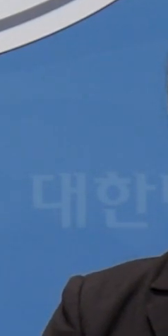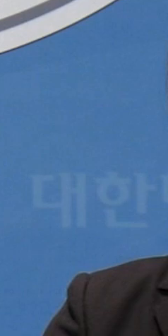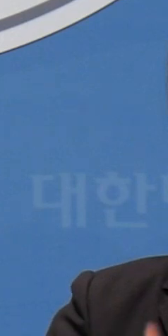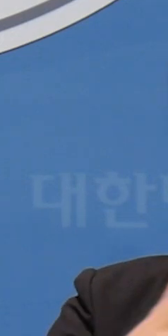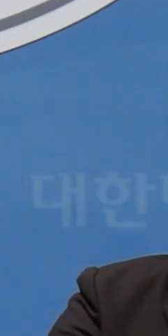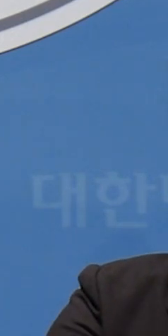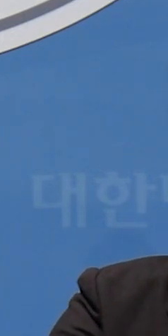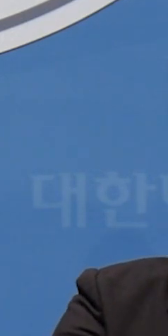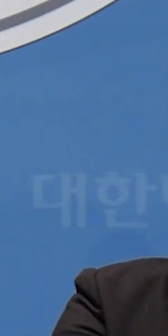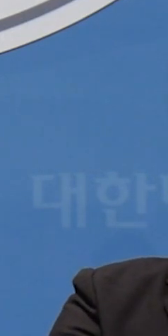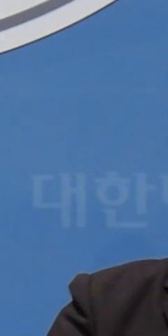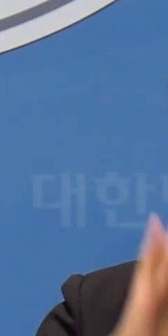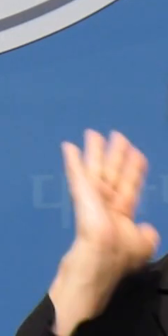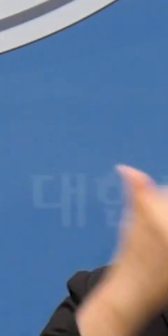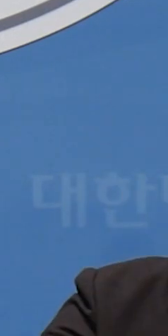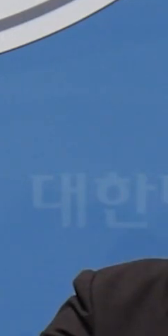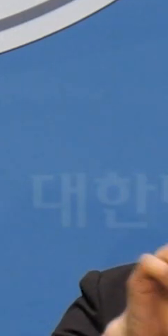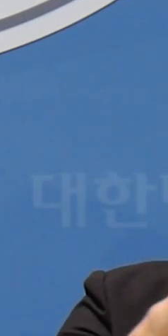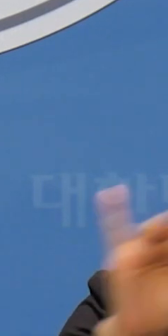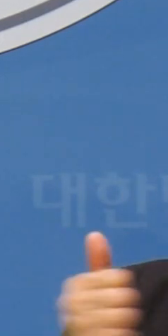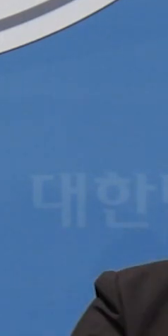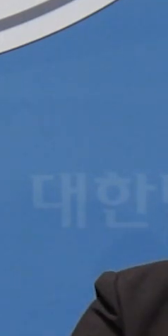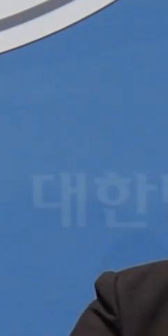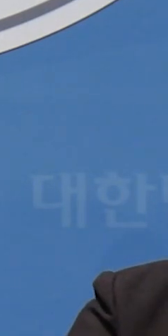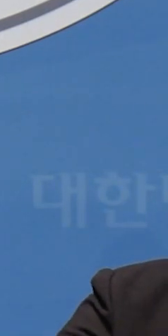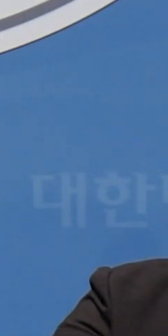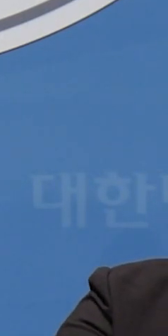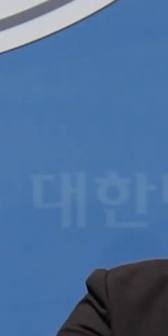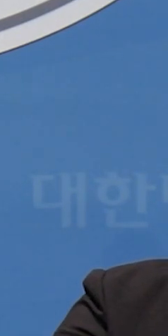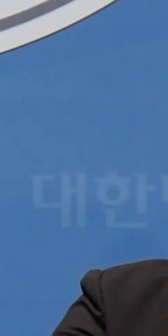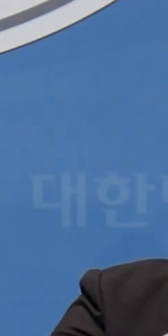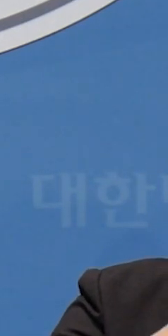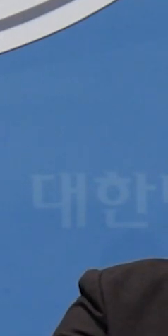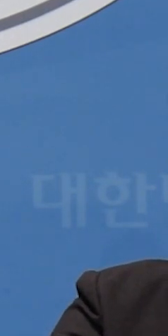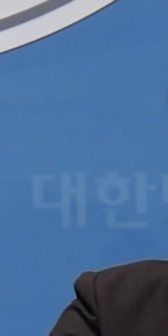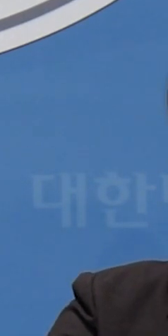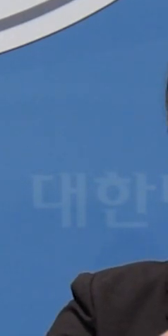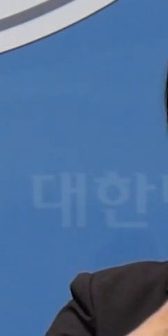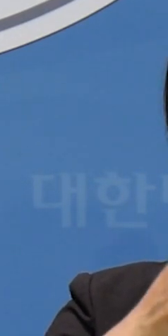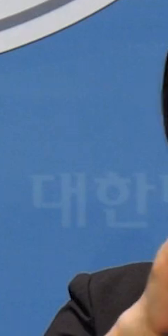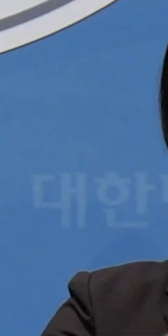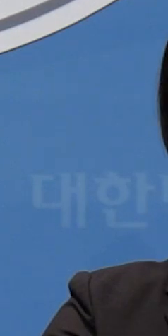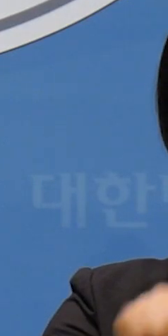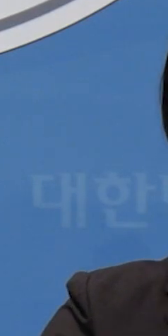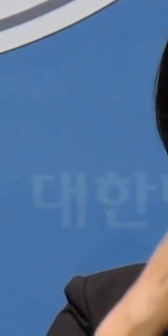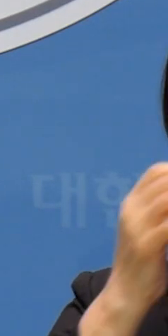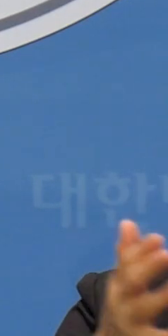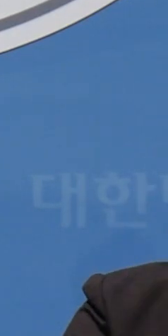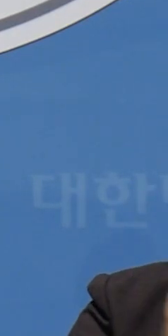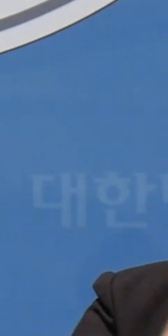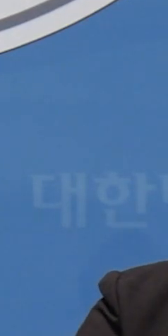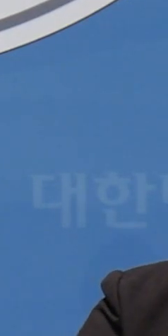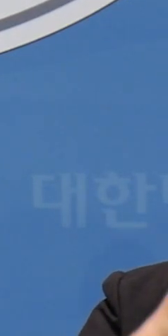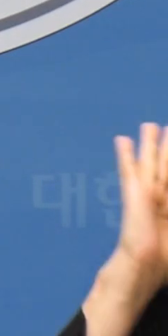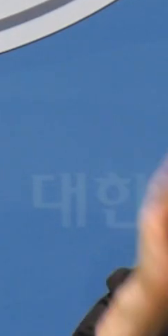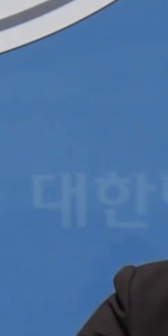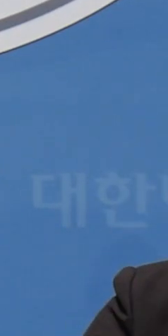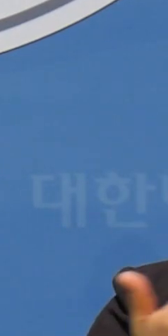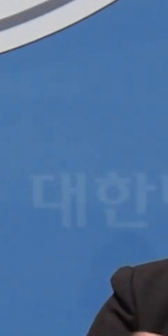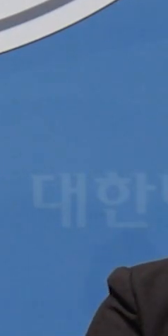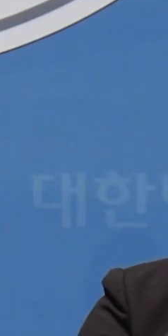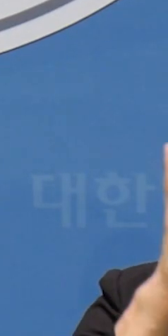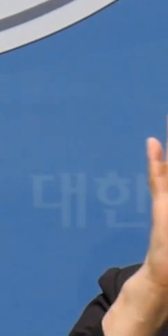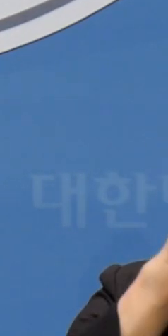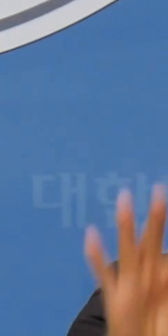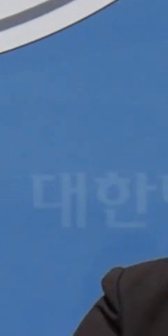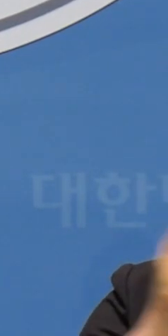저는 기존의 의정부 정치인들이 지키지 못했던 약속들을 넘어 의정부 발전을 10년은 앞당기는 정치인이